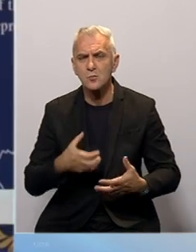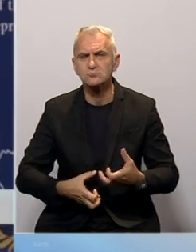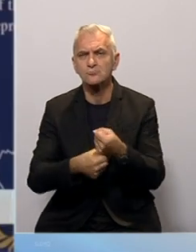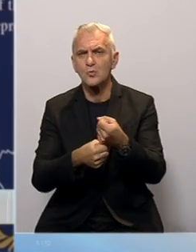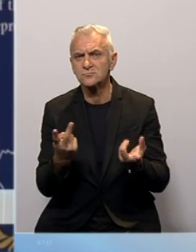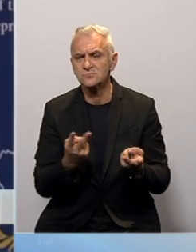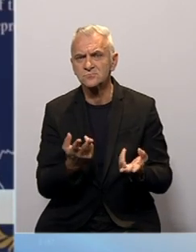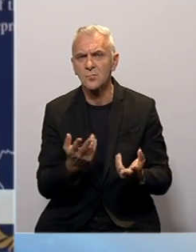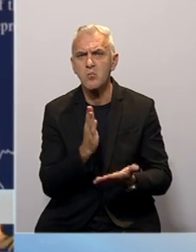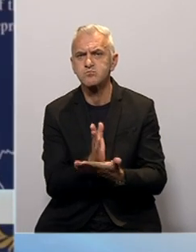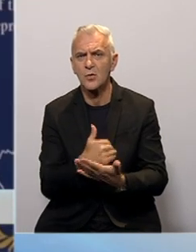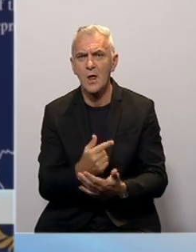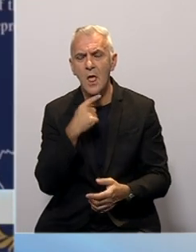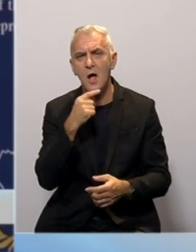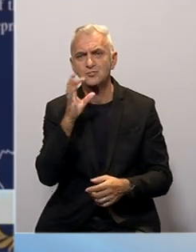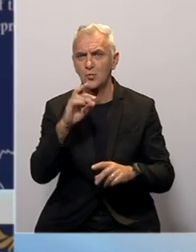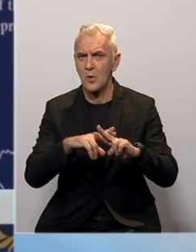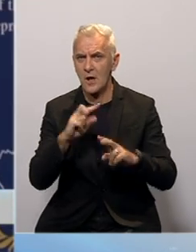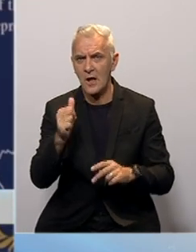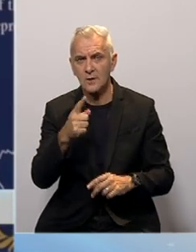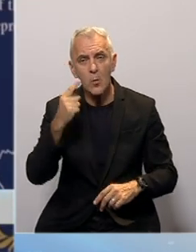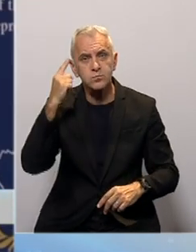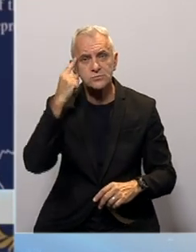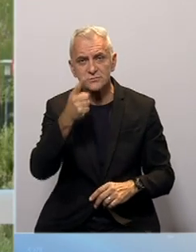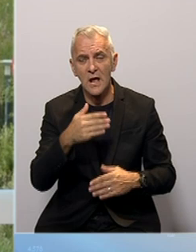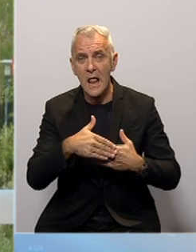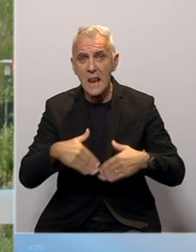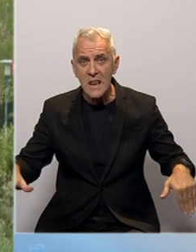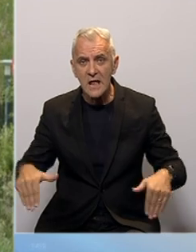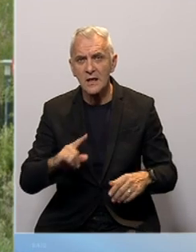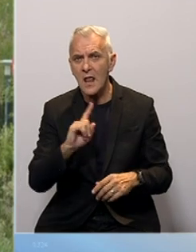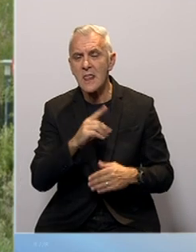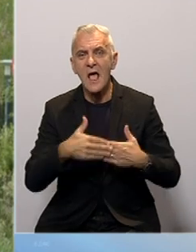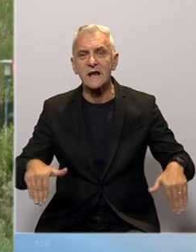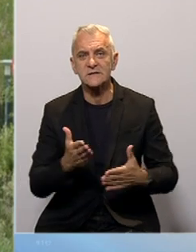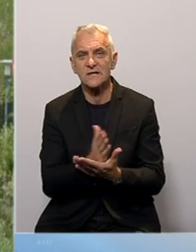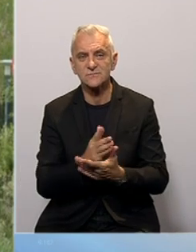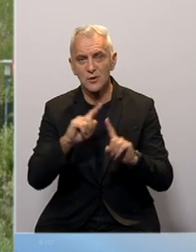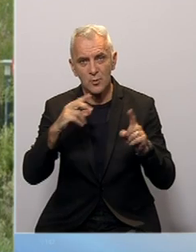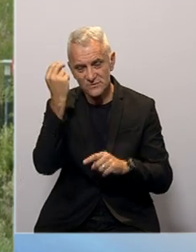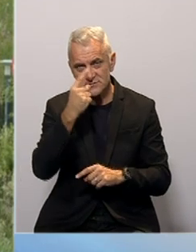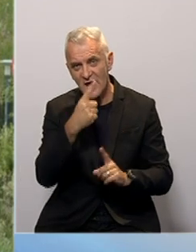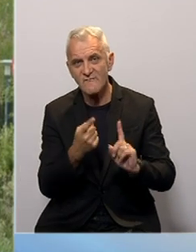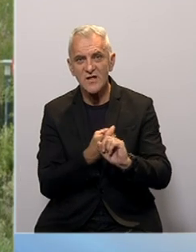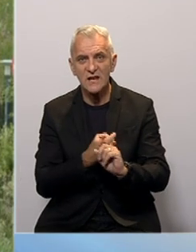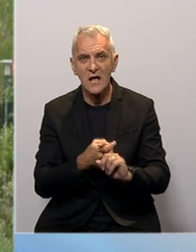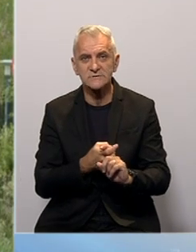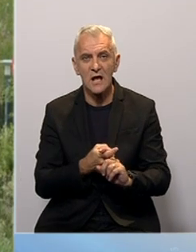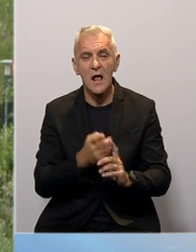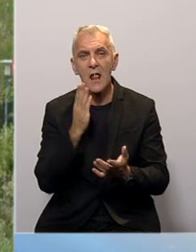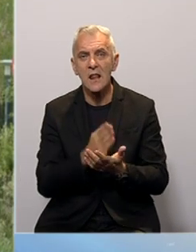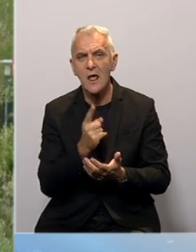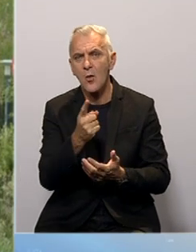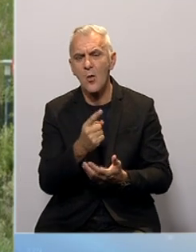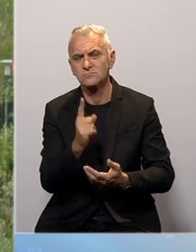na podjele, poručili su iz OHR-a. Podsjetili su da linija razgraničenja nije granica između Republike Srpske i Federacije Bosne i